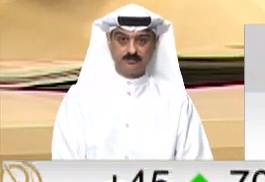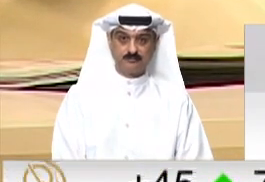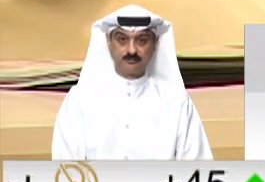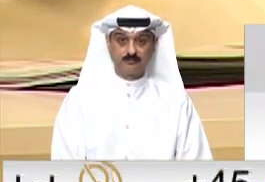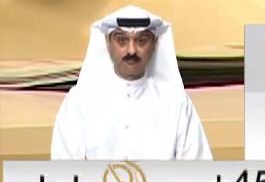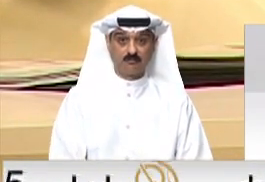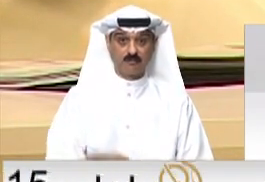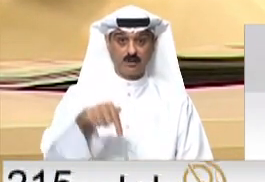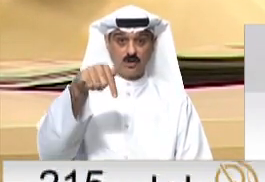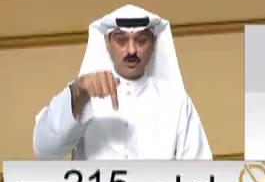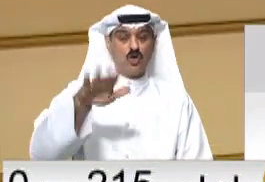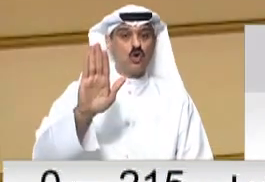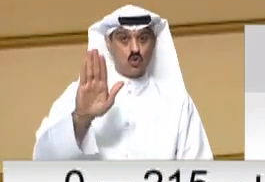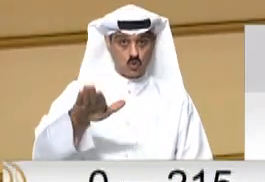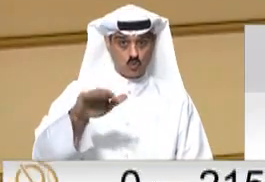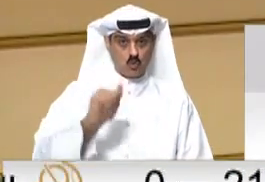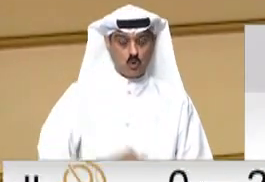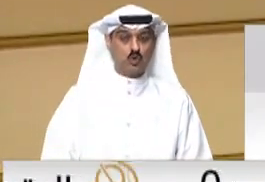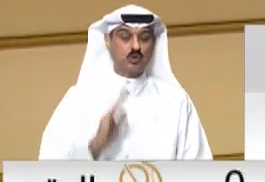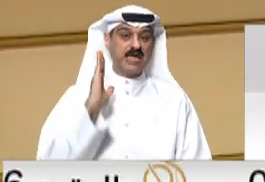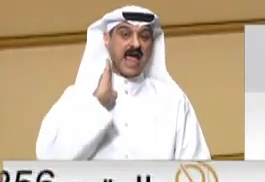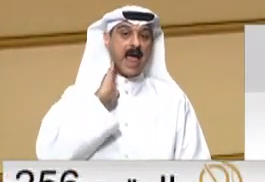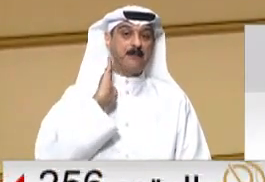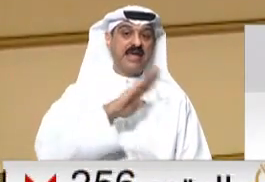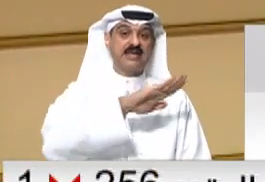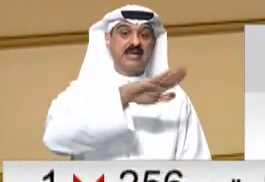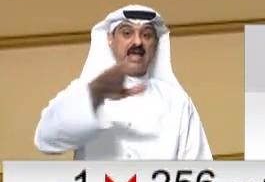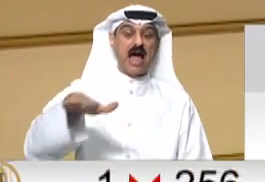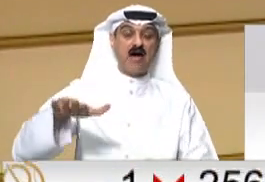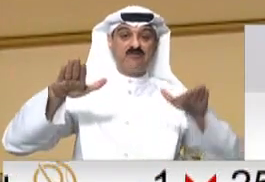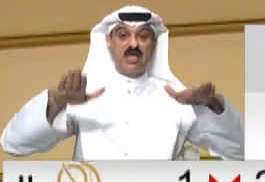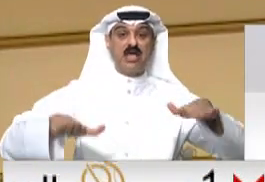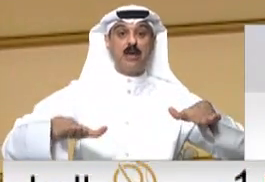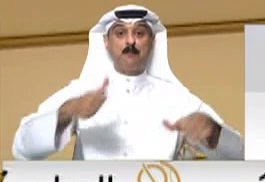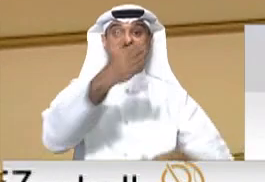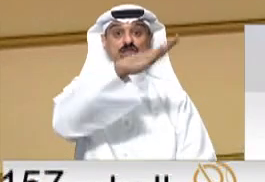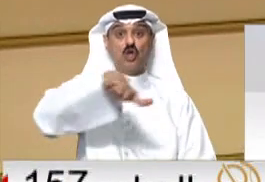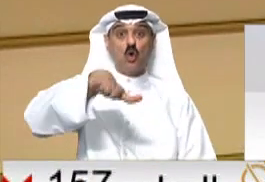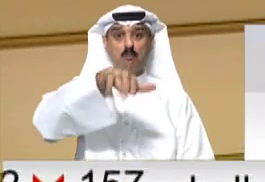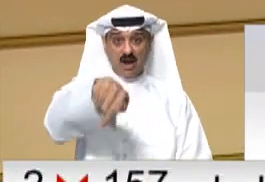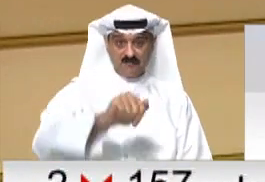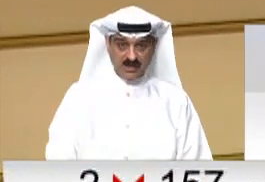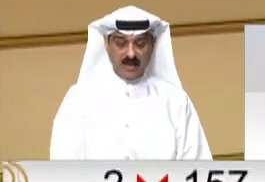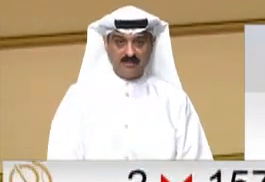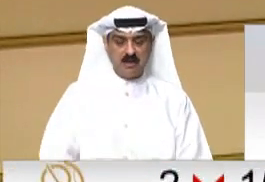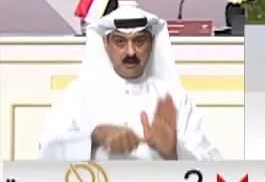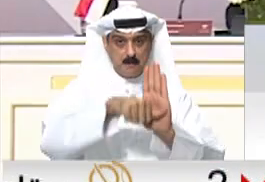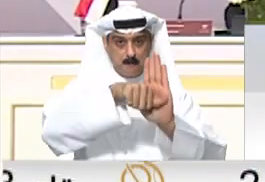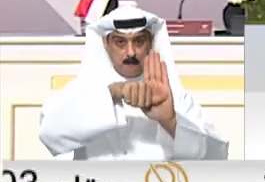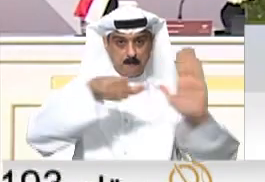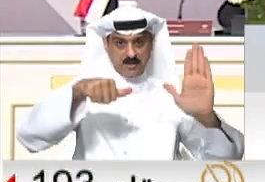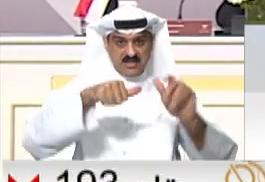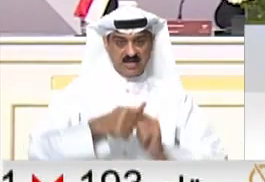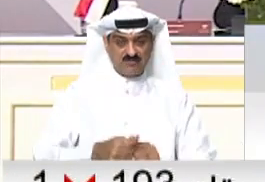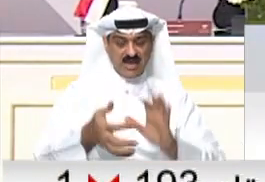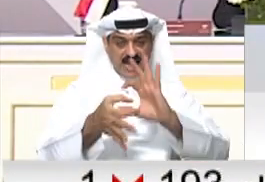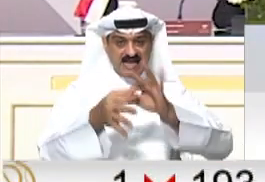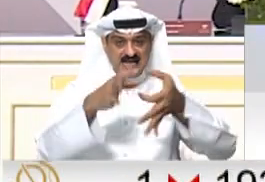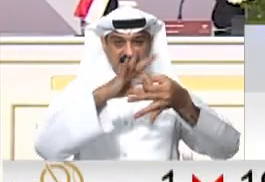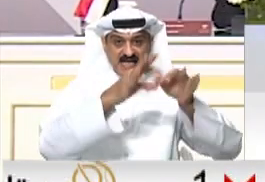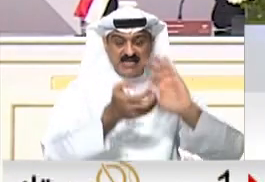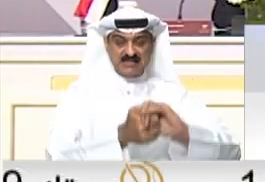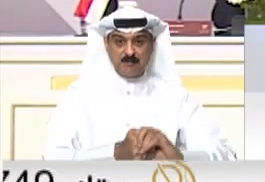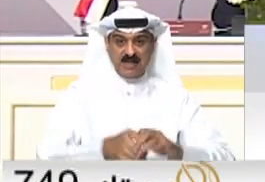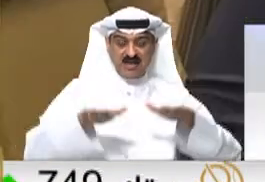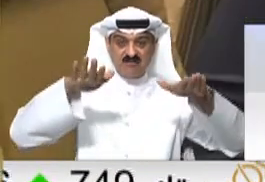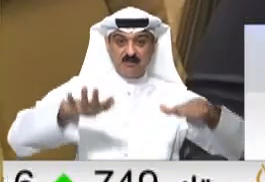بحضور السيد خالد سعد بوصليب الأمين العام لمجلس الأمة، انطلقت فعاليات المؤتمر العاشر لجمعية الأمناء العامين